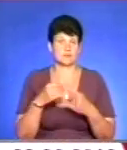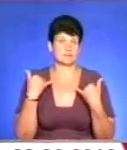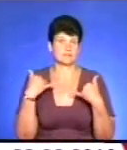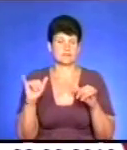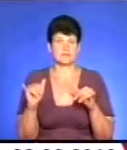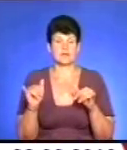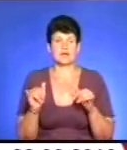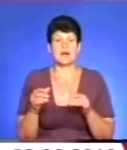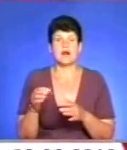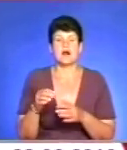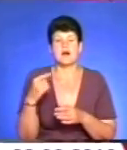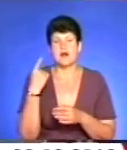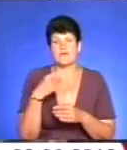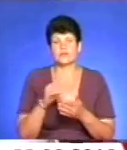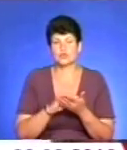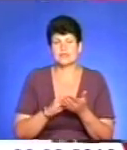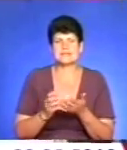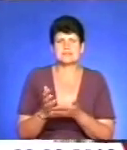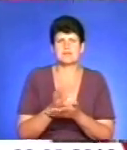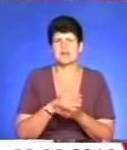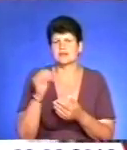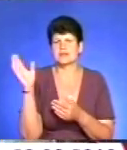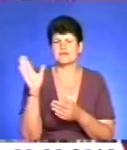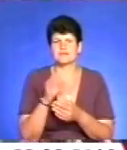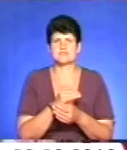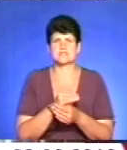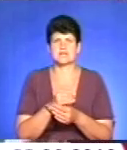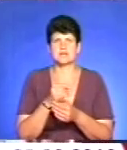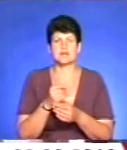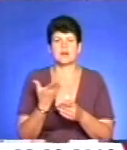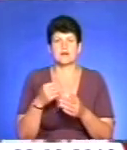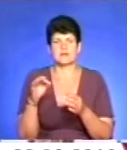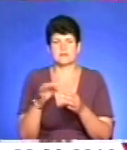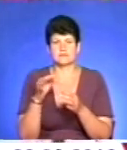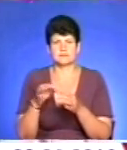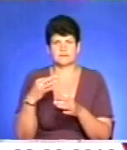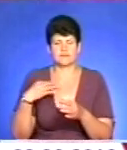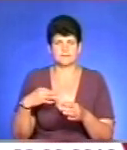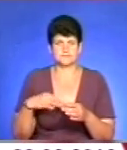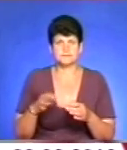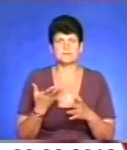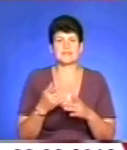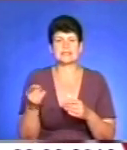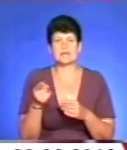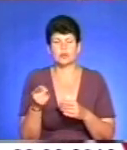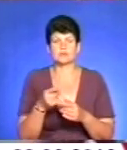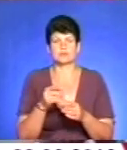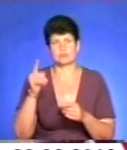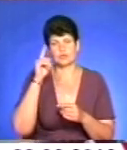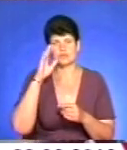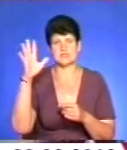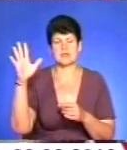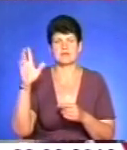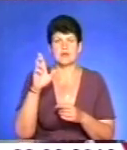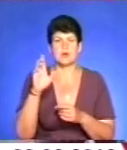Автори стрічки зібрали усі орнаменти, техніки вишивки та крою з кожного етнографічного регіону України. Тернопільщину прославила у